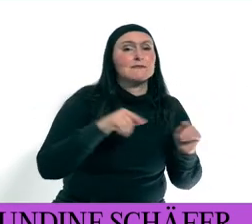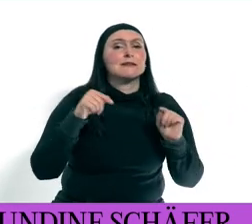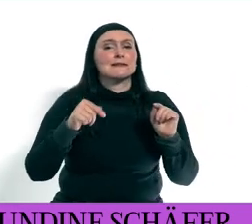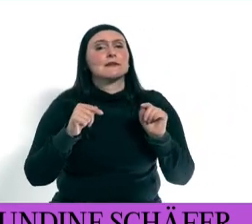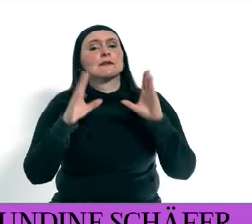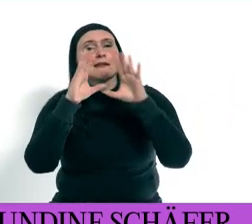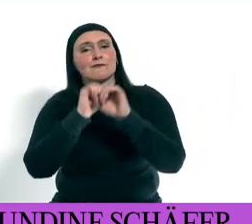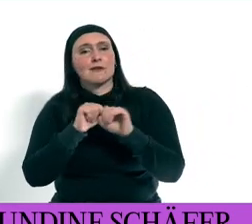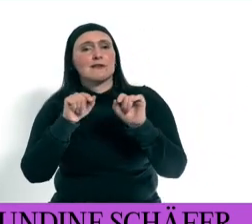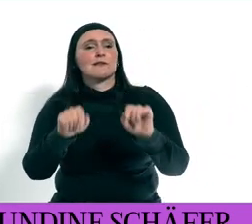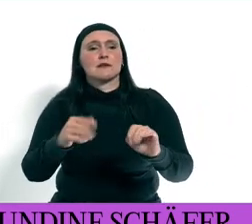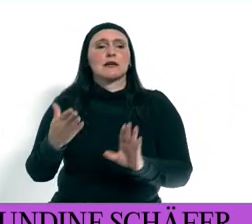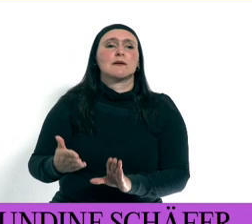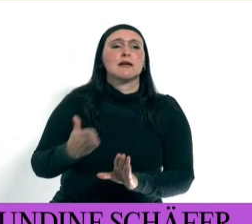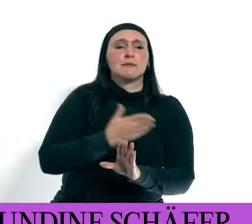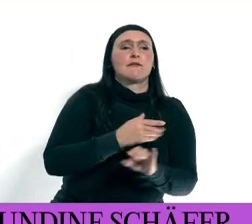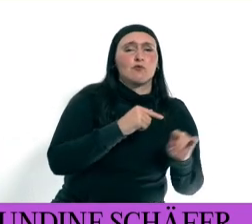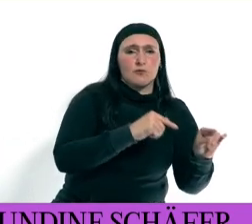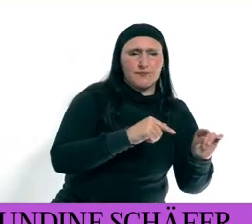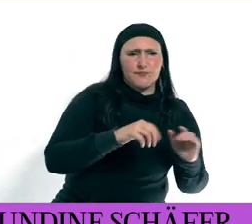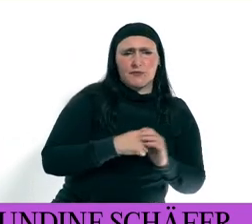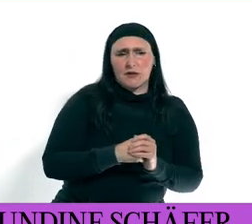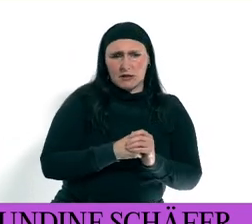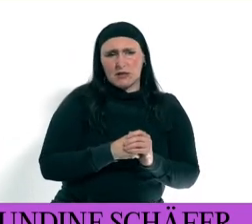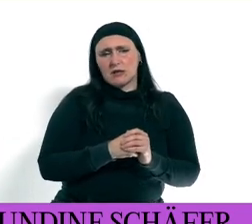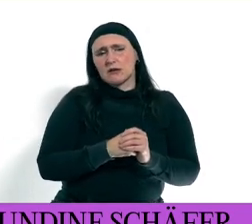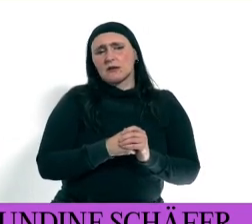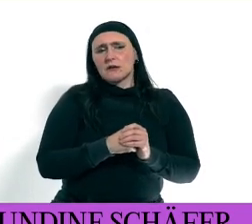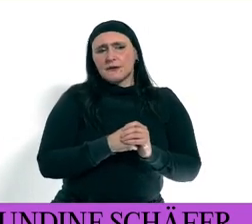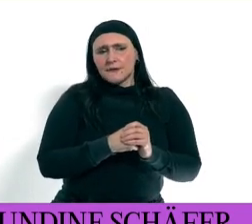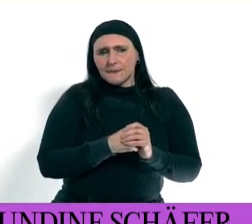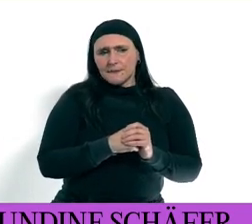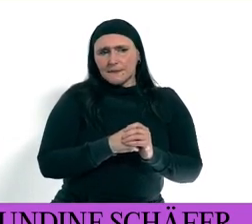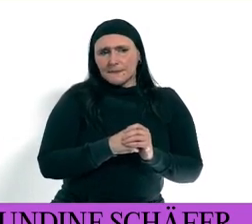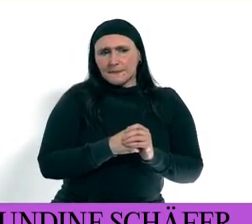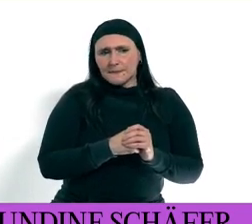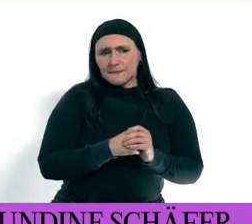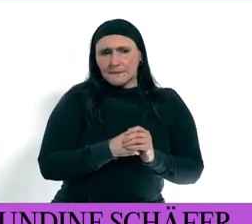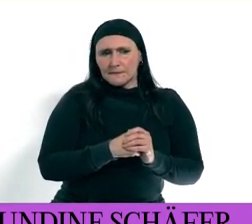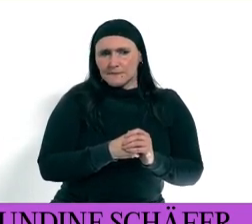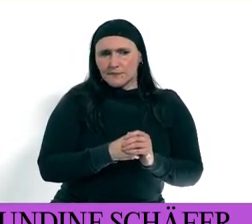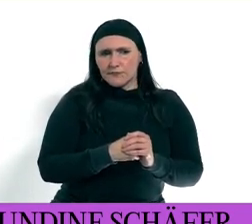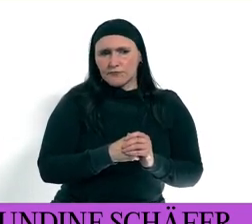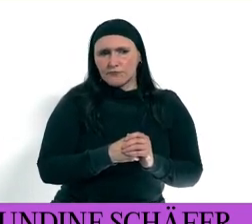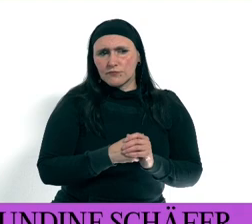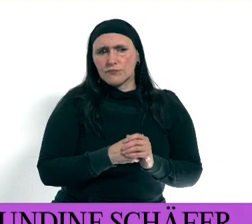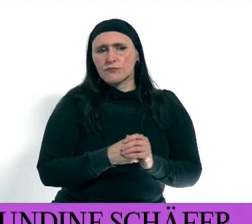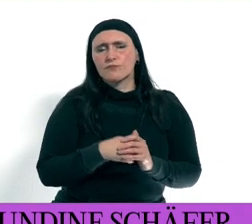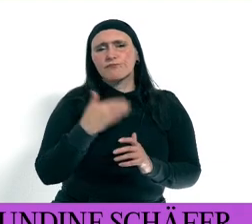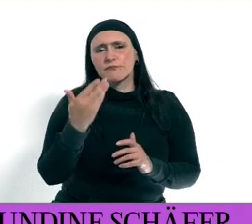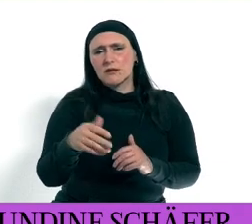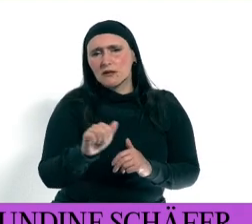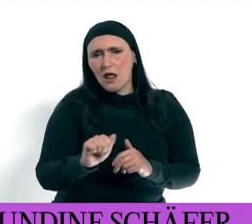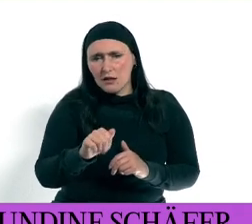And then the important part of this is like we, you know, Alessio, that we have